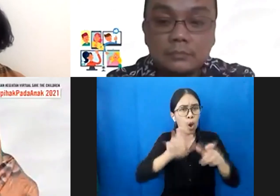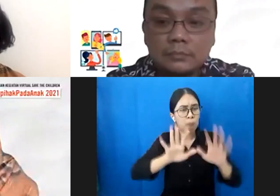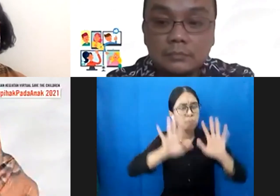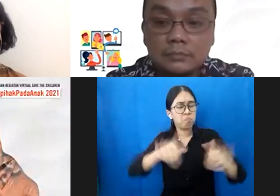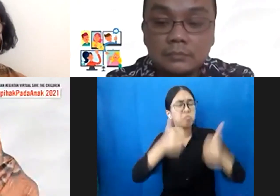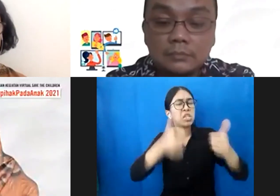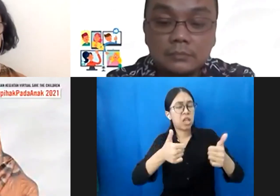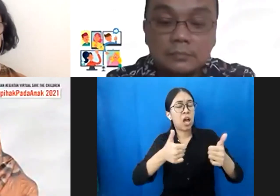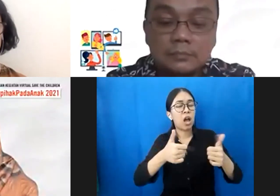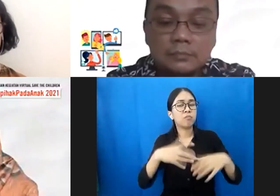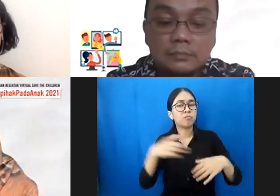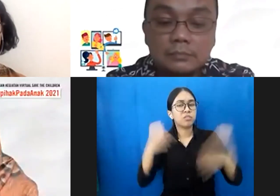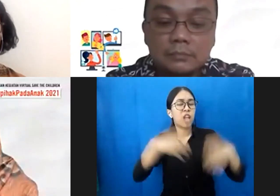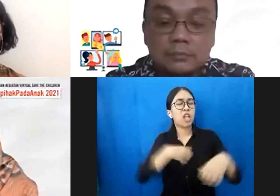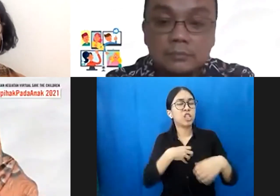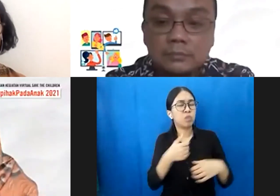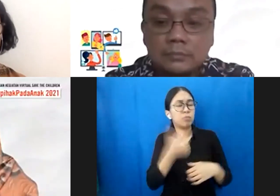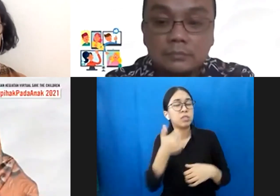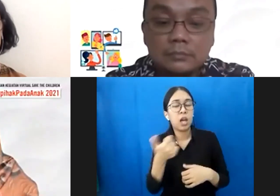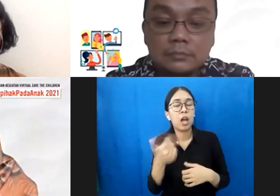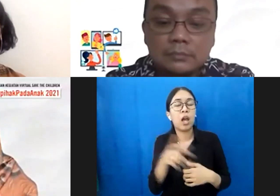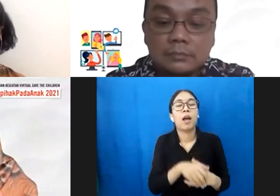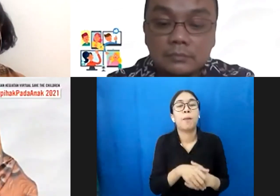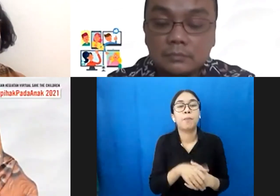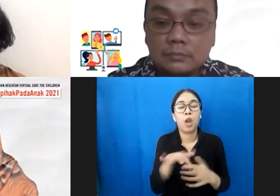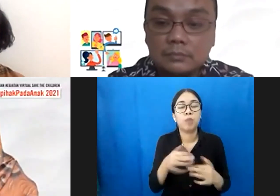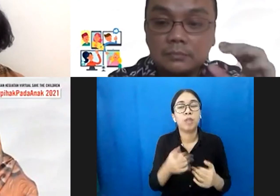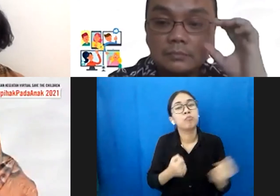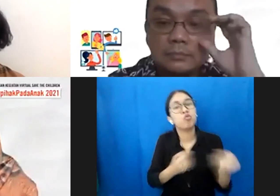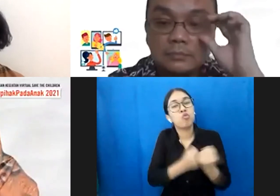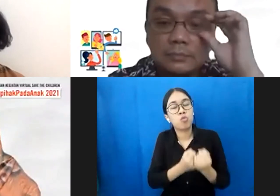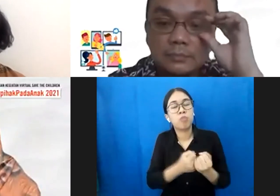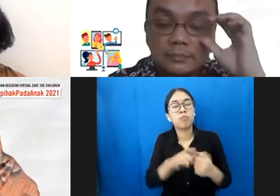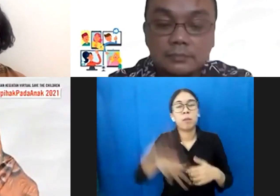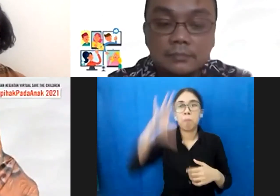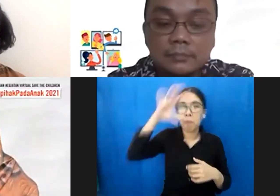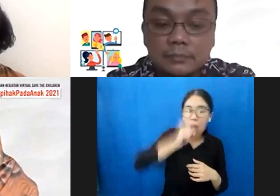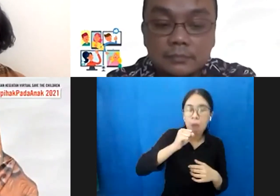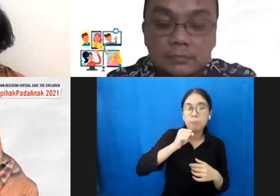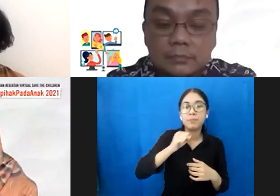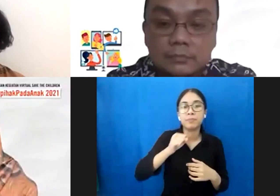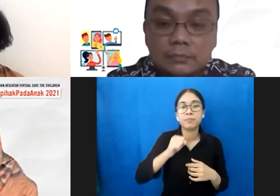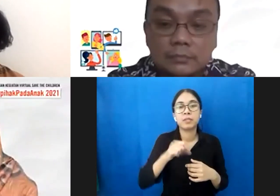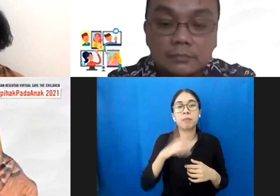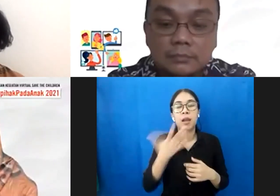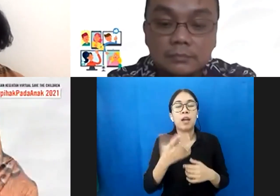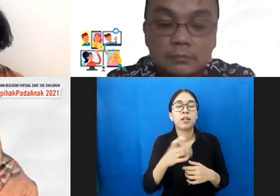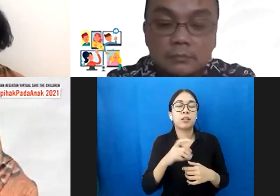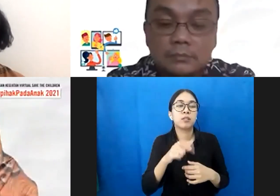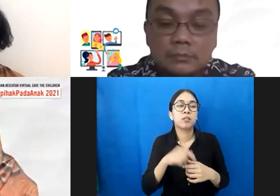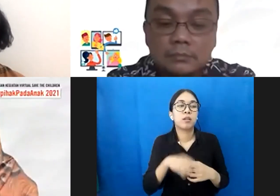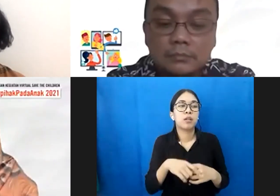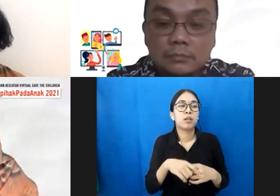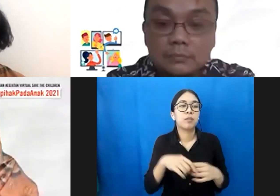itu dengan kita bergandengan tangan, kita saling mendukung, kita saling memahami, nah itu sebenarnya adalah upaya promotif yang sangat bagus